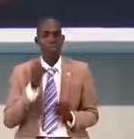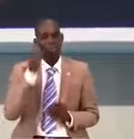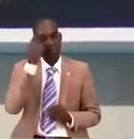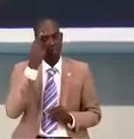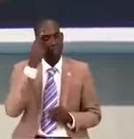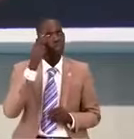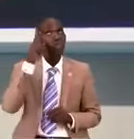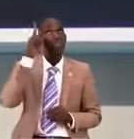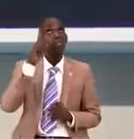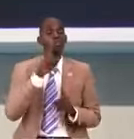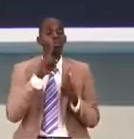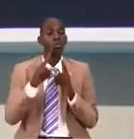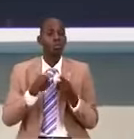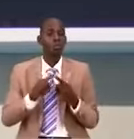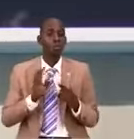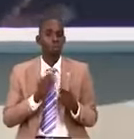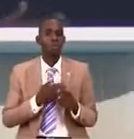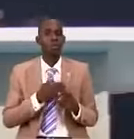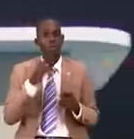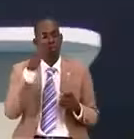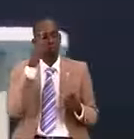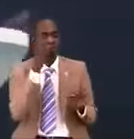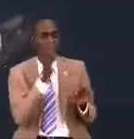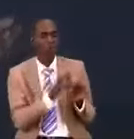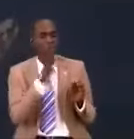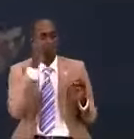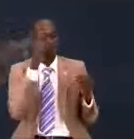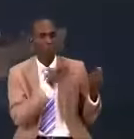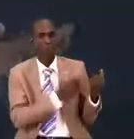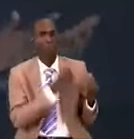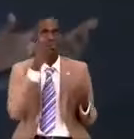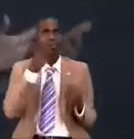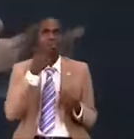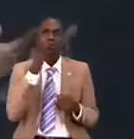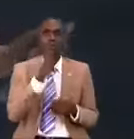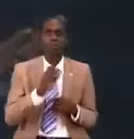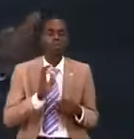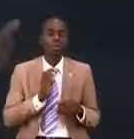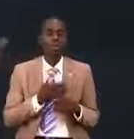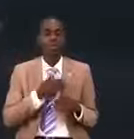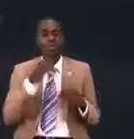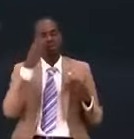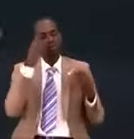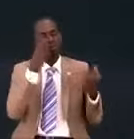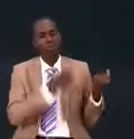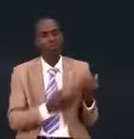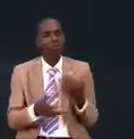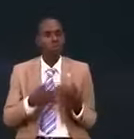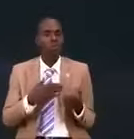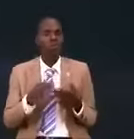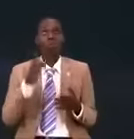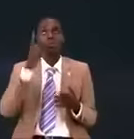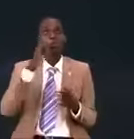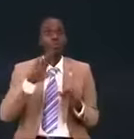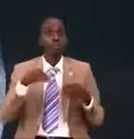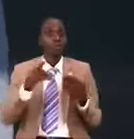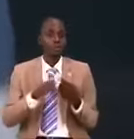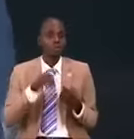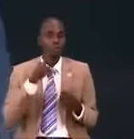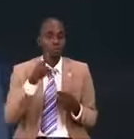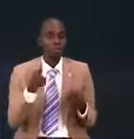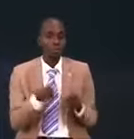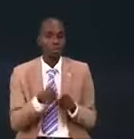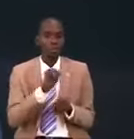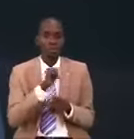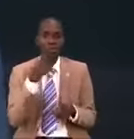foi et quand Dieu te donne commandement tu dois avoir foi pour recevoir ce commandement parce que c'est à ta foi